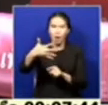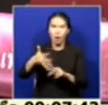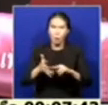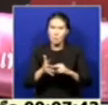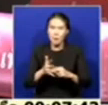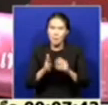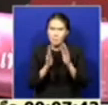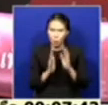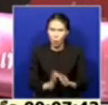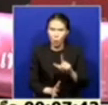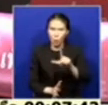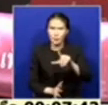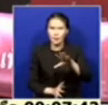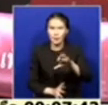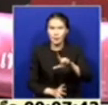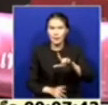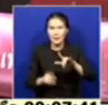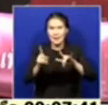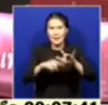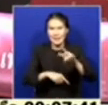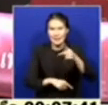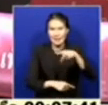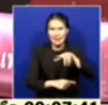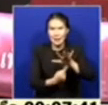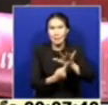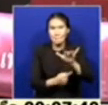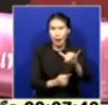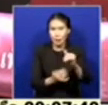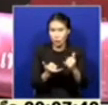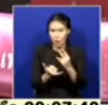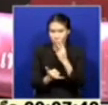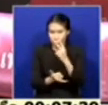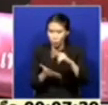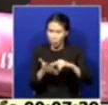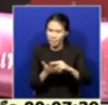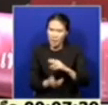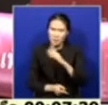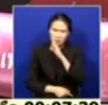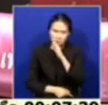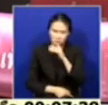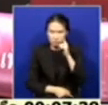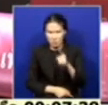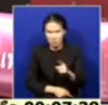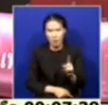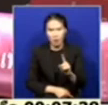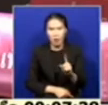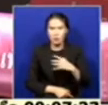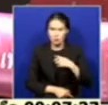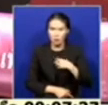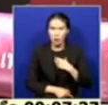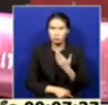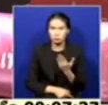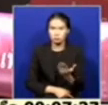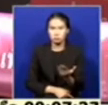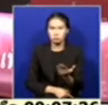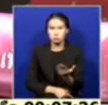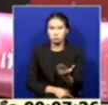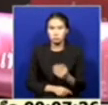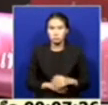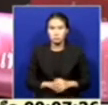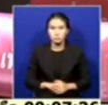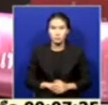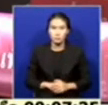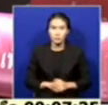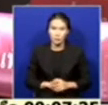อในภาพคุณวันเฉลิมก็ถูกเรียงลำดับอยู่ในชื่อ10กว่าคน20คนว่